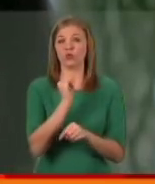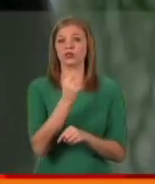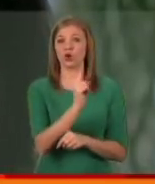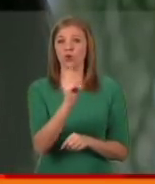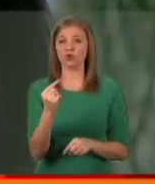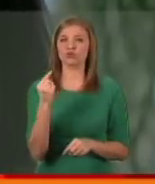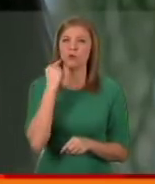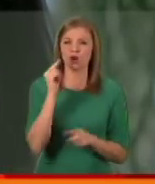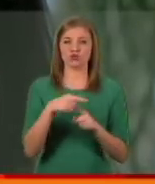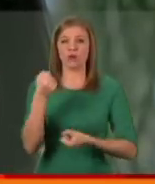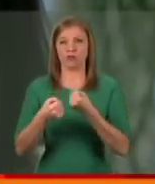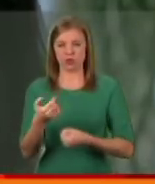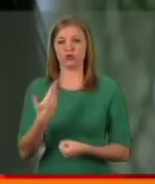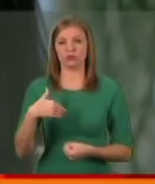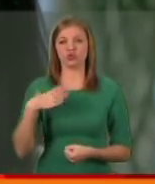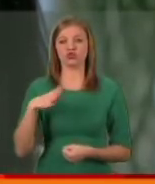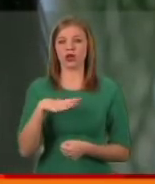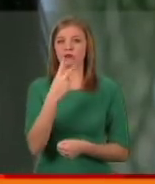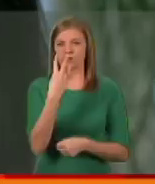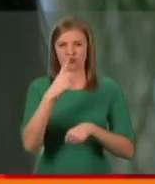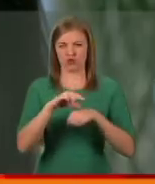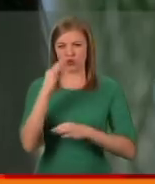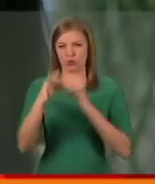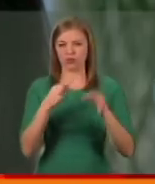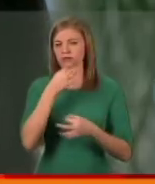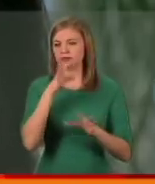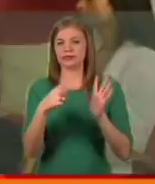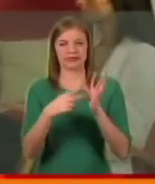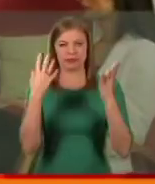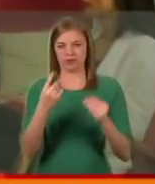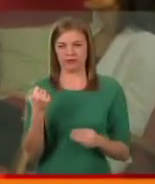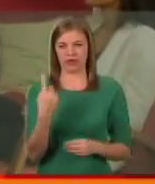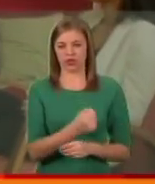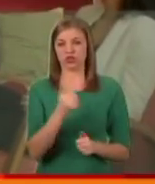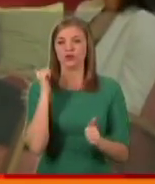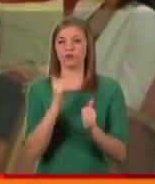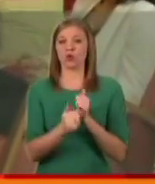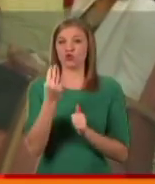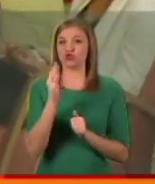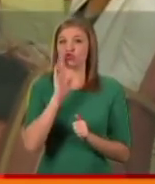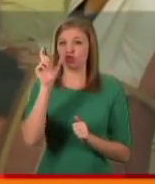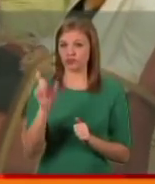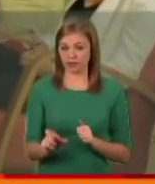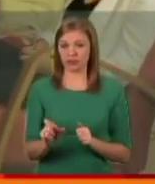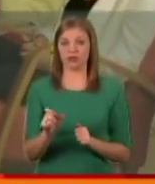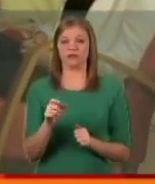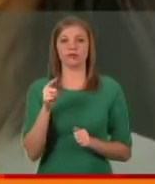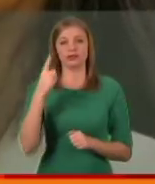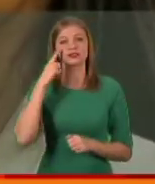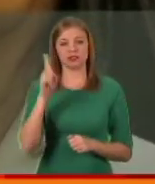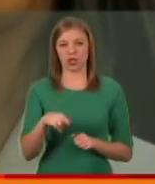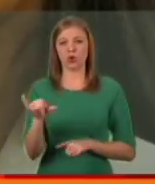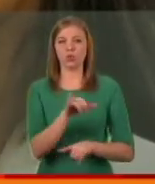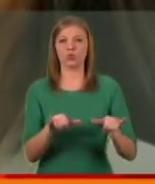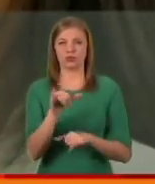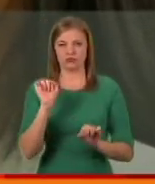кожну ображену або побиту ми чекаємо 24 години, 7 днів на тиждень. Кожна шведка, певнить Зоза Інчі, знає,